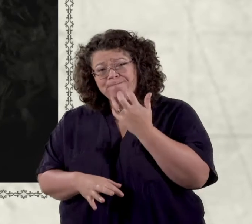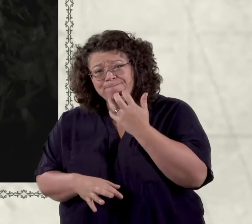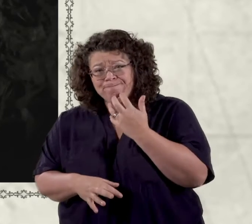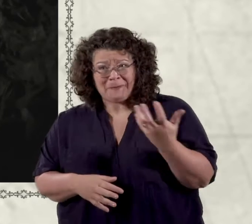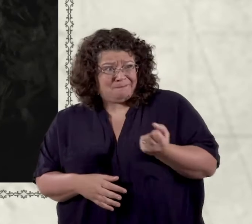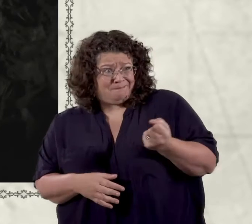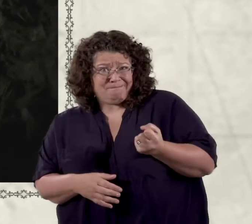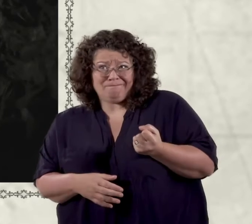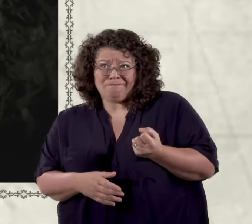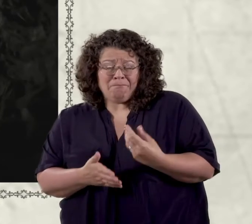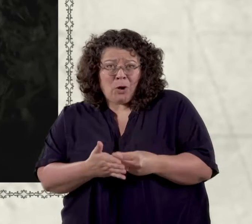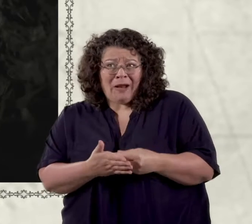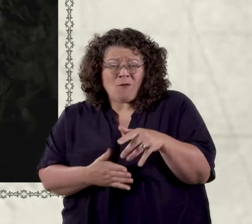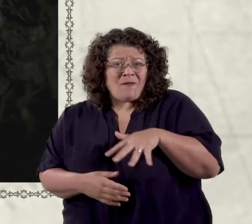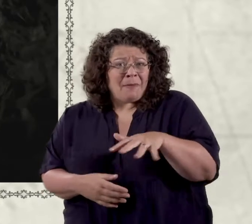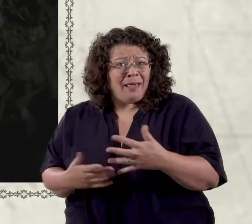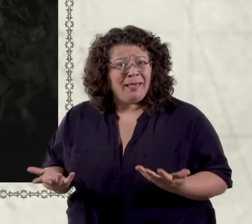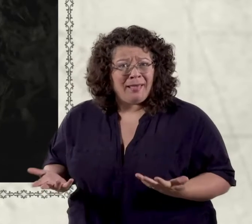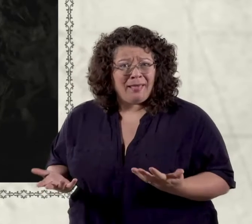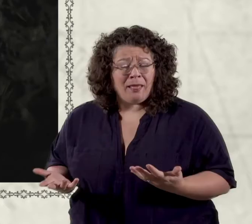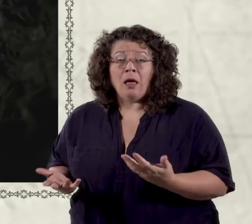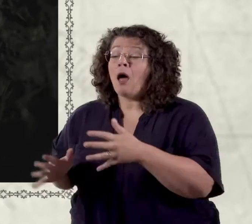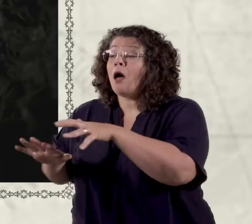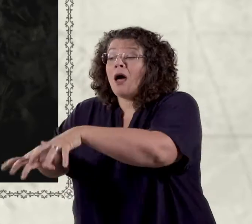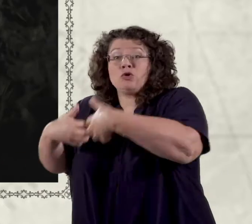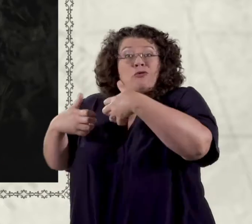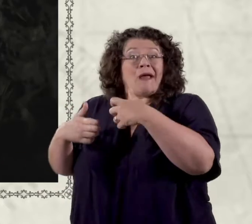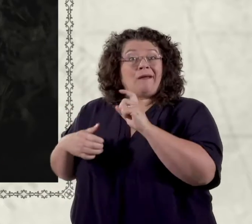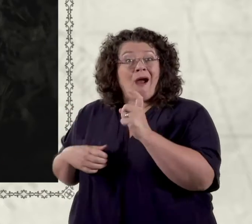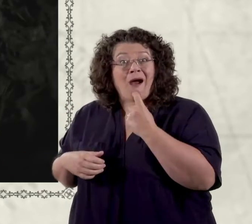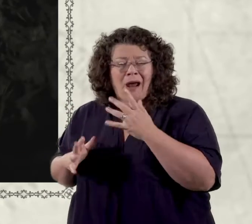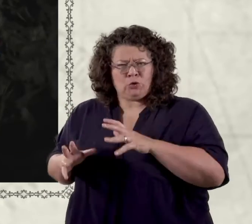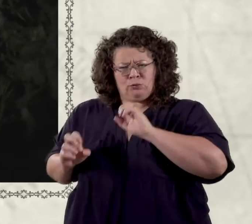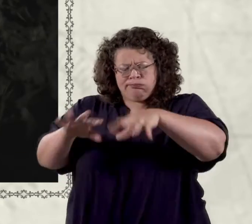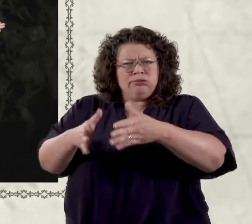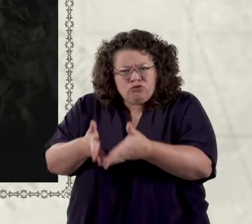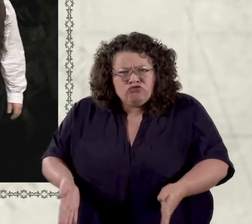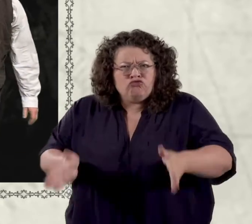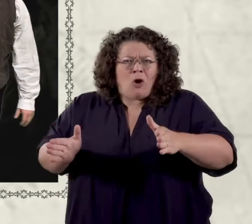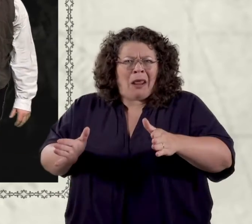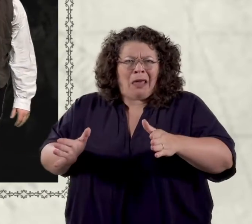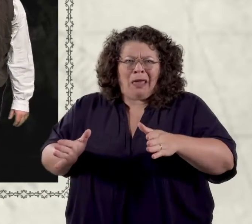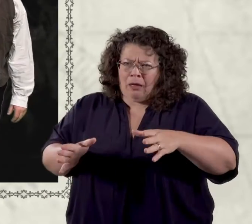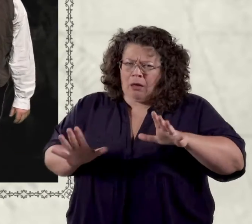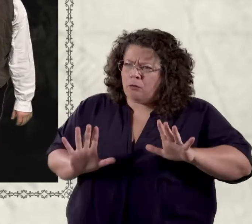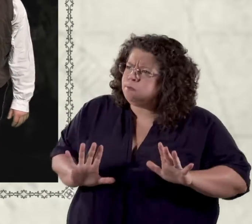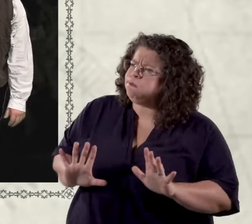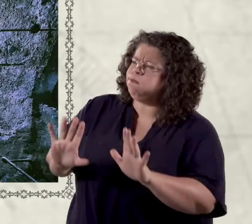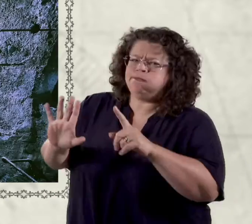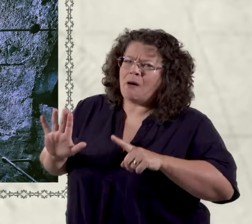Ac nawr mae rhaid cael yr holl haearn yma mewn i troliau enfawr i gael ei drosglwyddo mas o'r